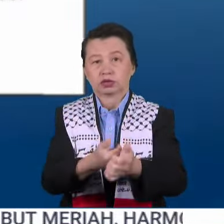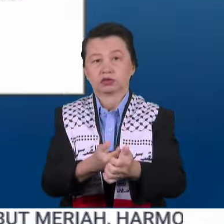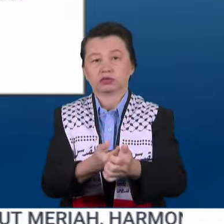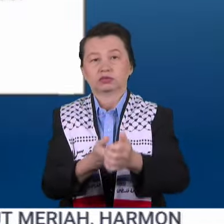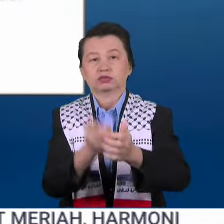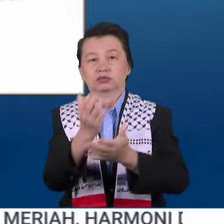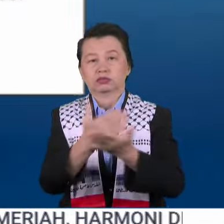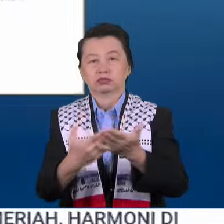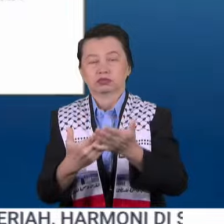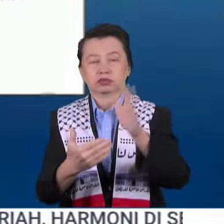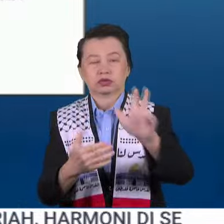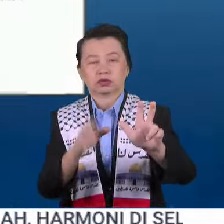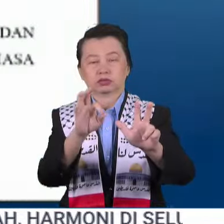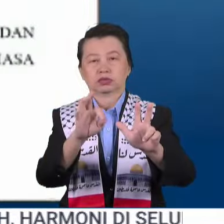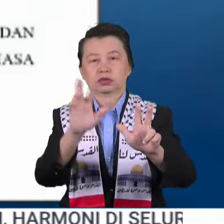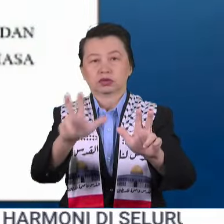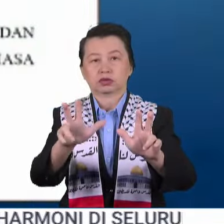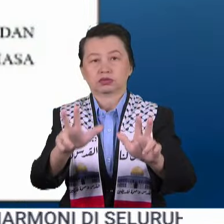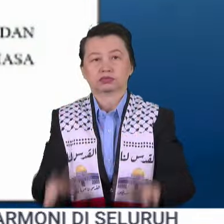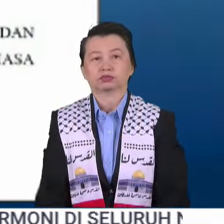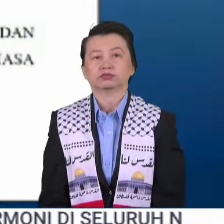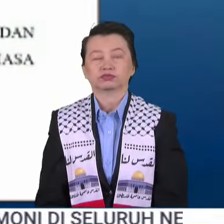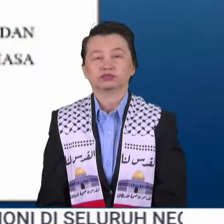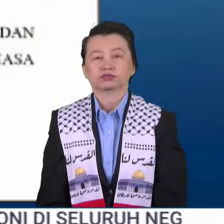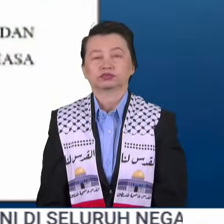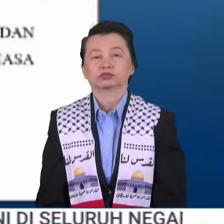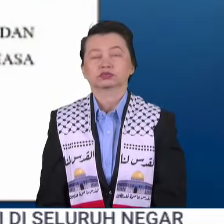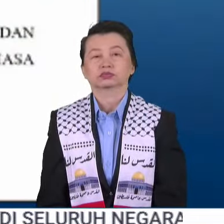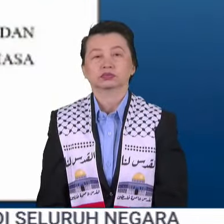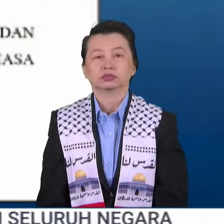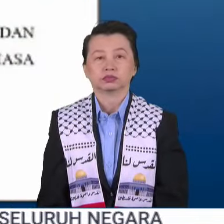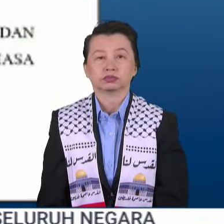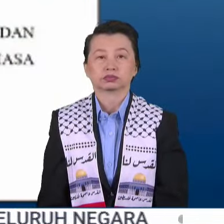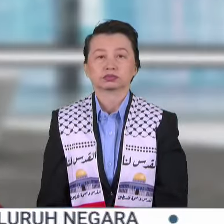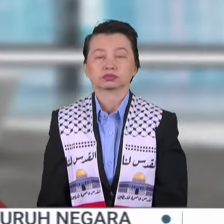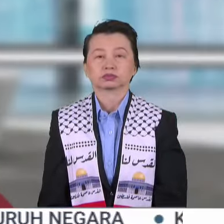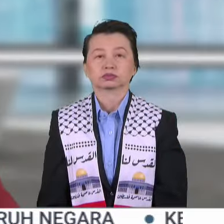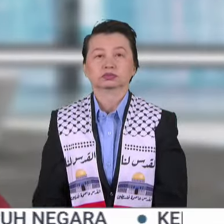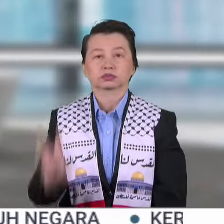Seksyen 393 Kanun Keseksaan.